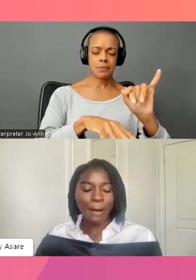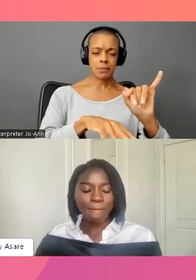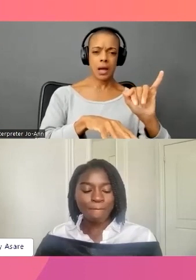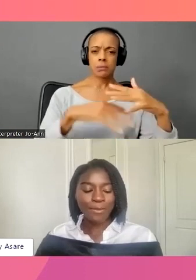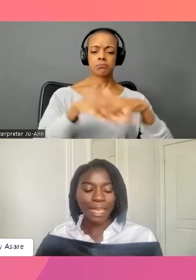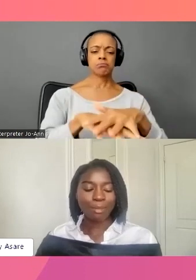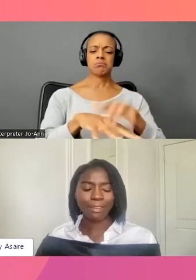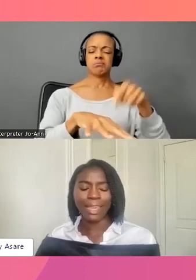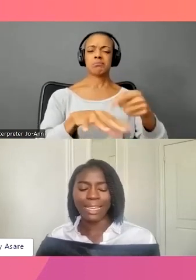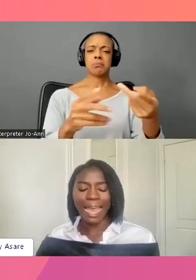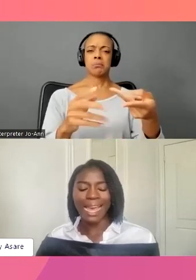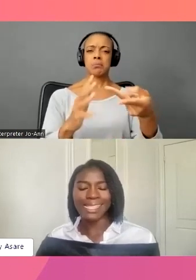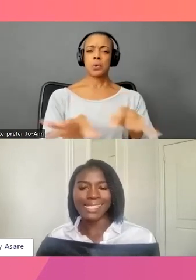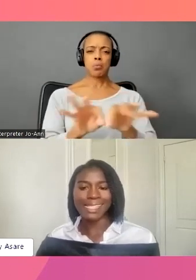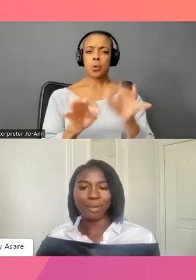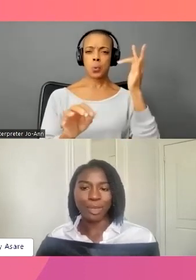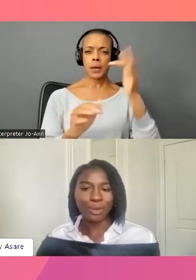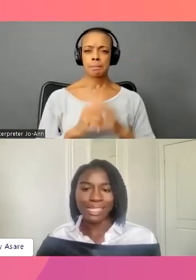et DTC est-elle importante?